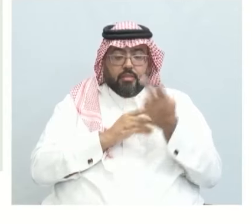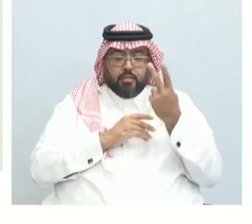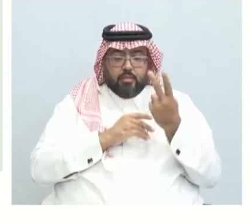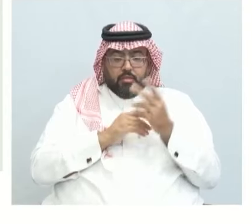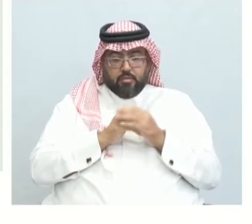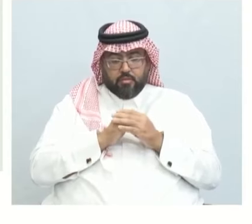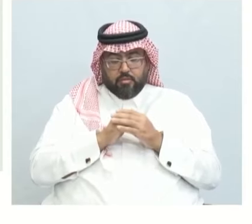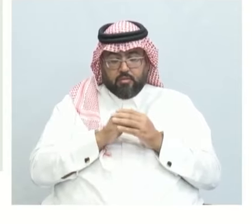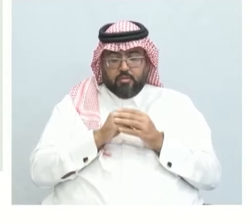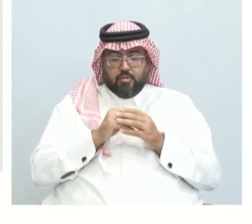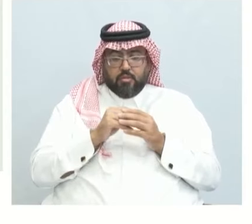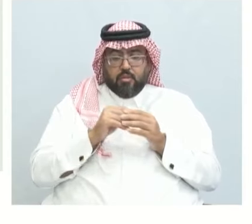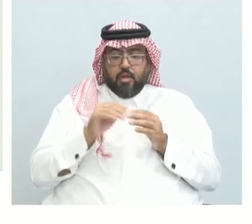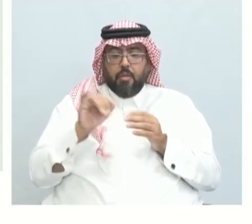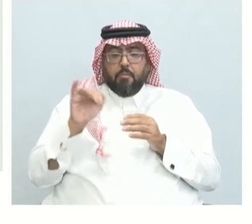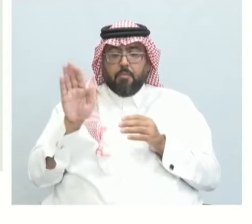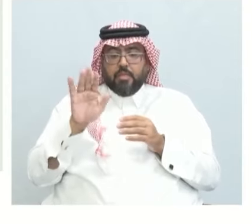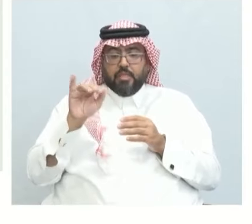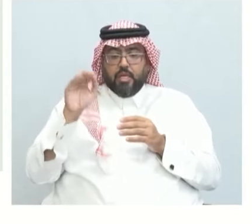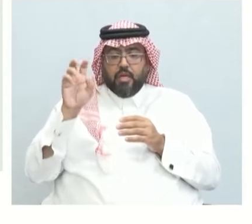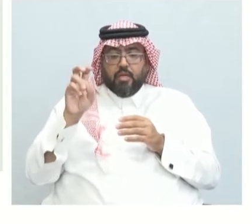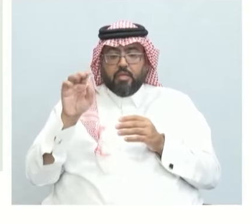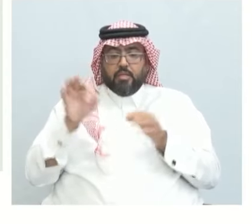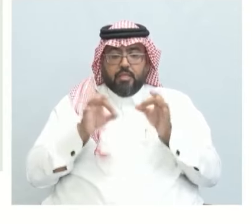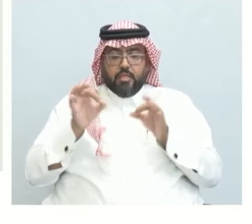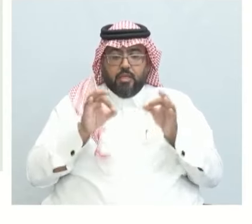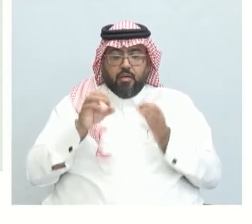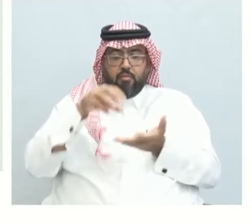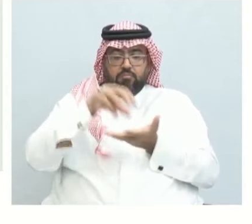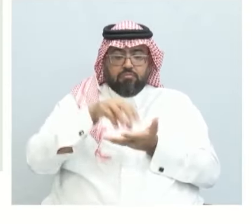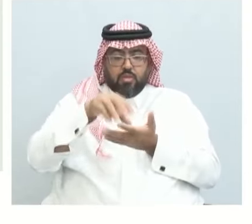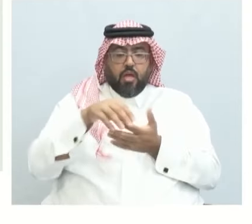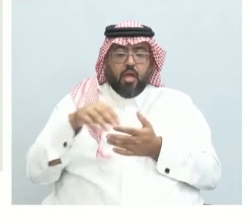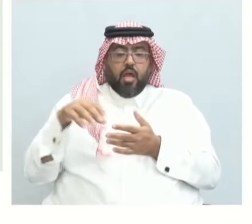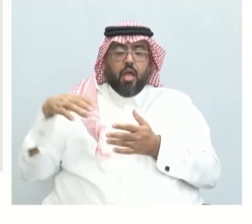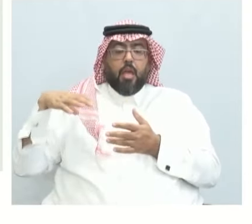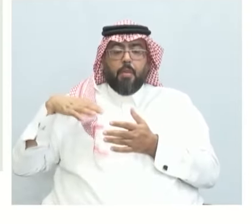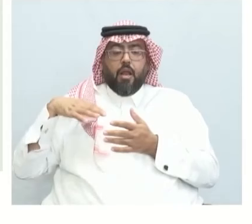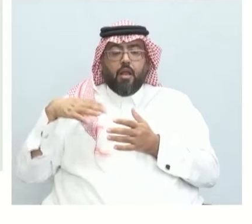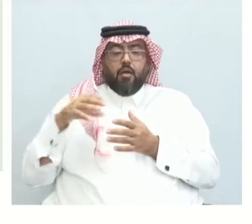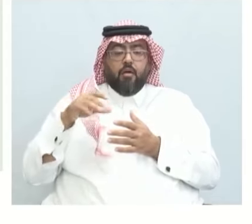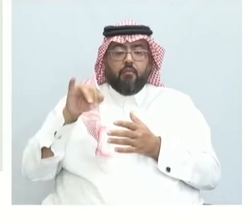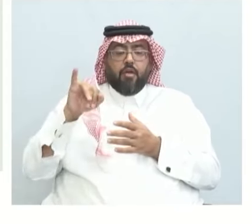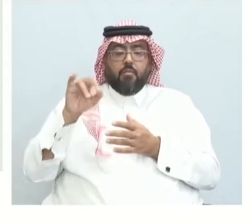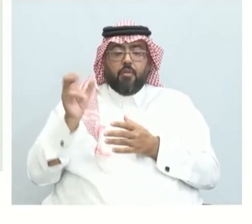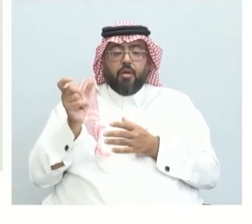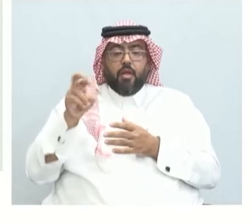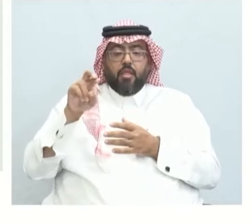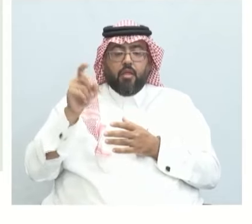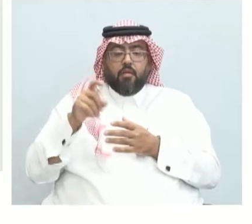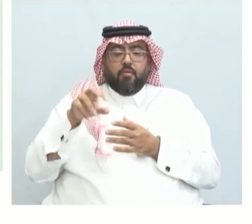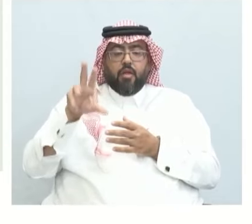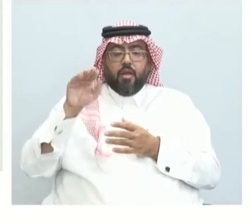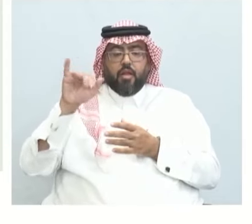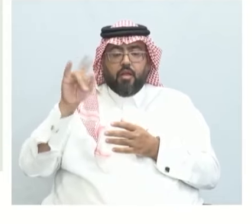قسم لهم مسحه سياسيه وهؤلاء يعيشون في امارات كامار المناذره في الحيره التي انشاها الفرس جنوبي